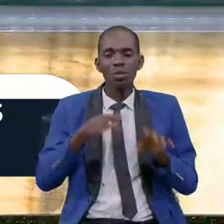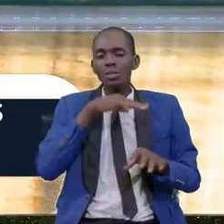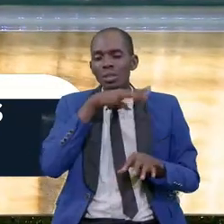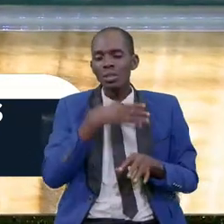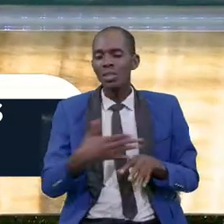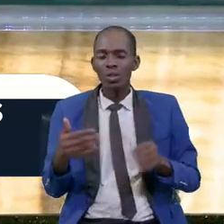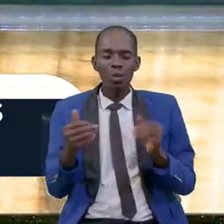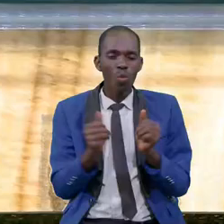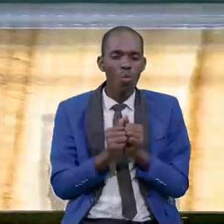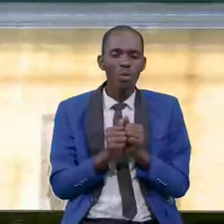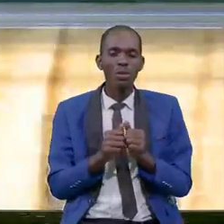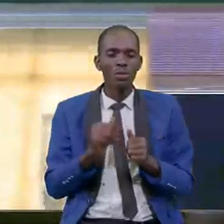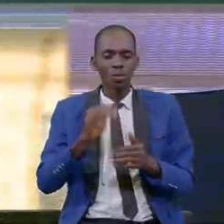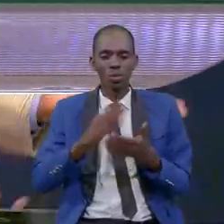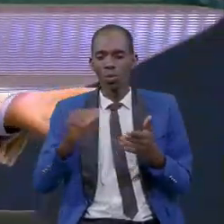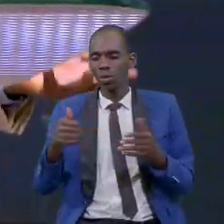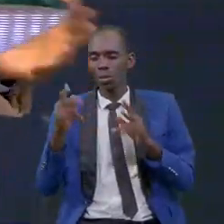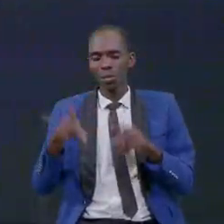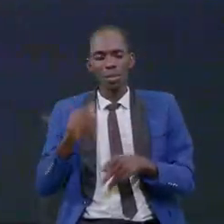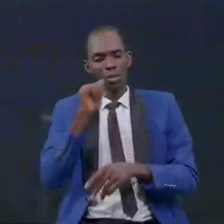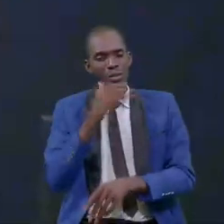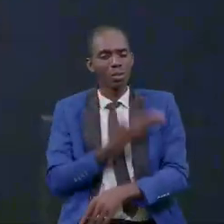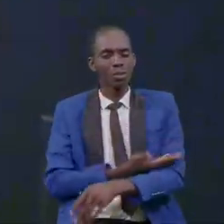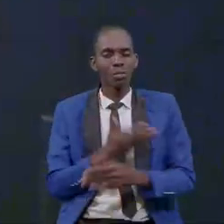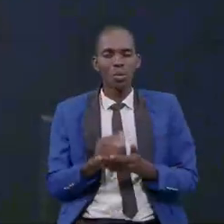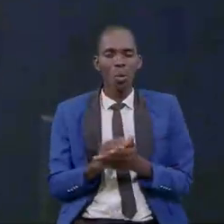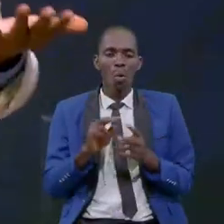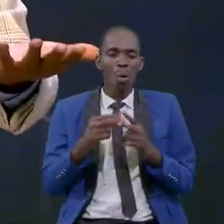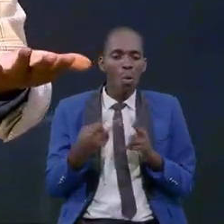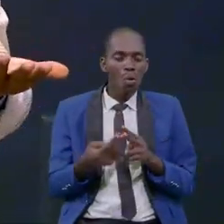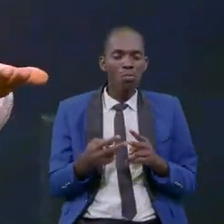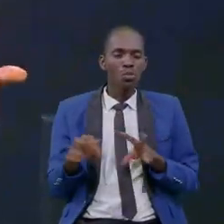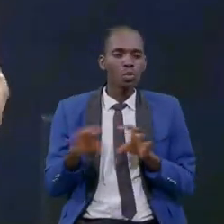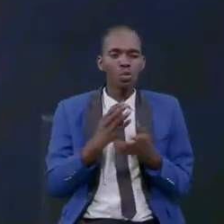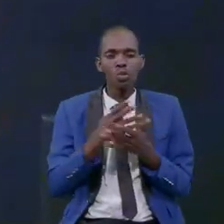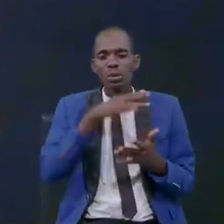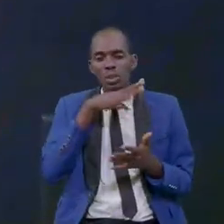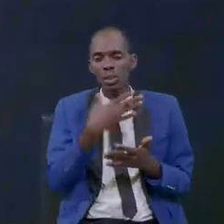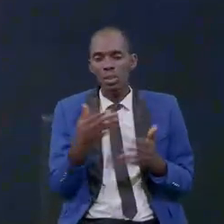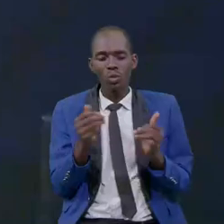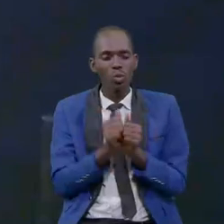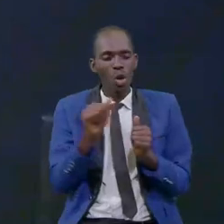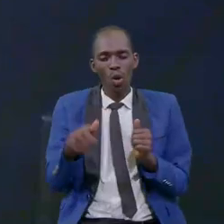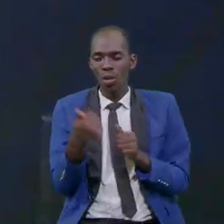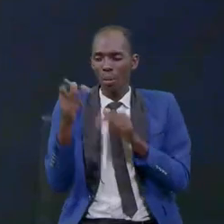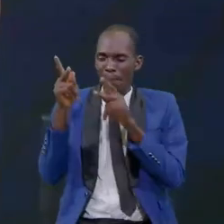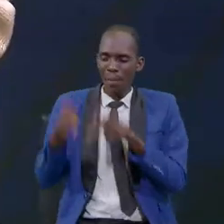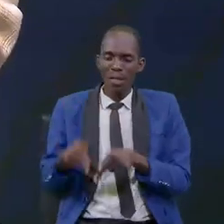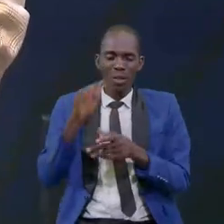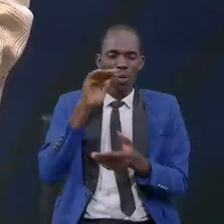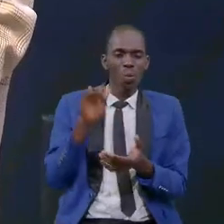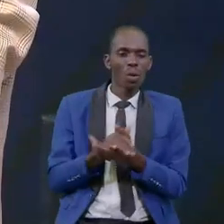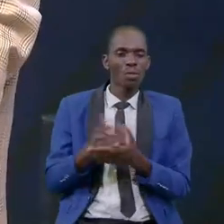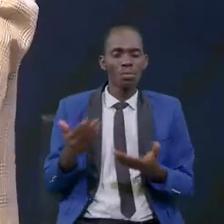Soit il suit la fille de quelqu'un par les mains, soit il suit la femme d'autrui, c'est par leurs